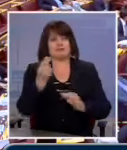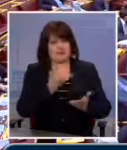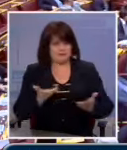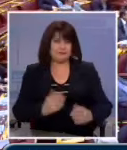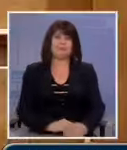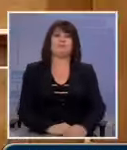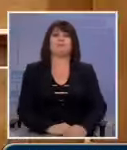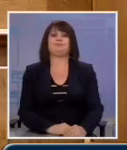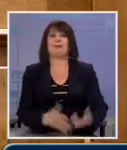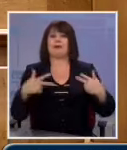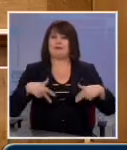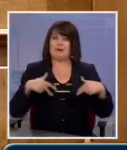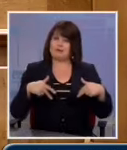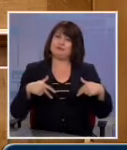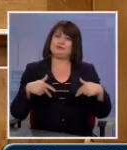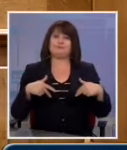η κυβέρνηση